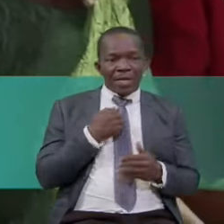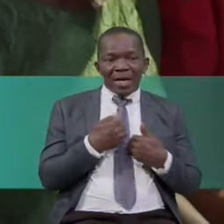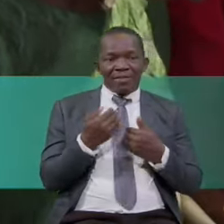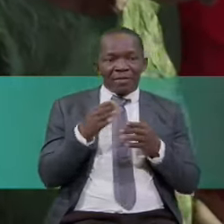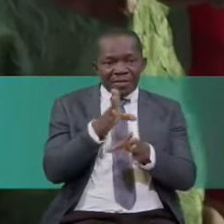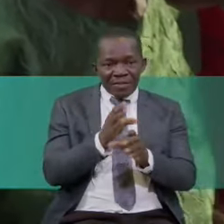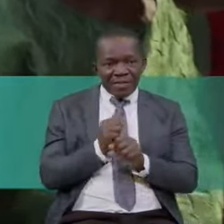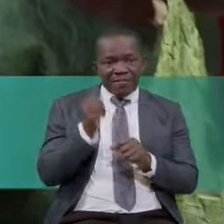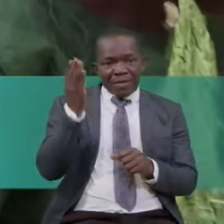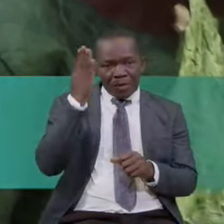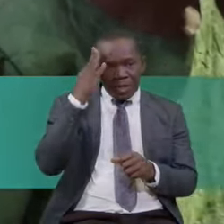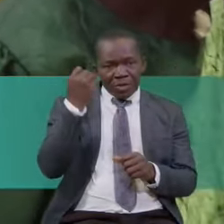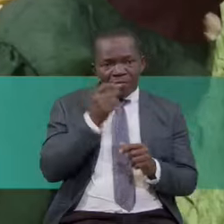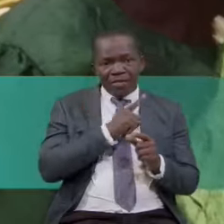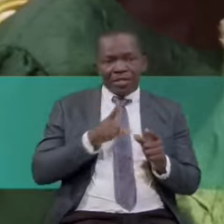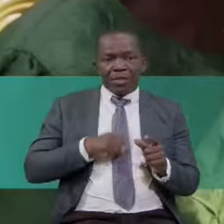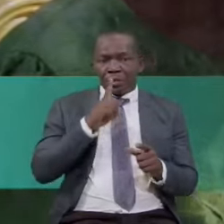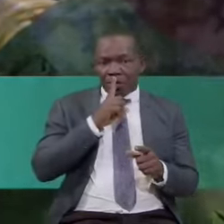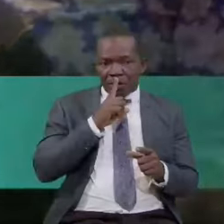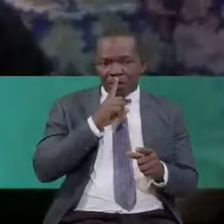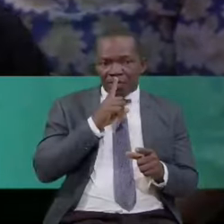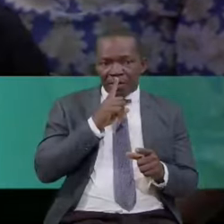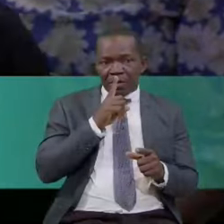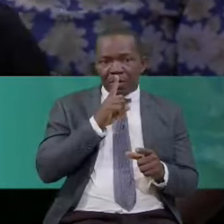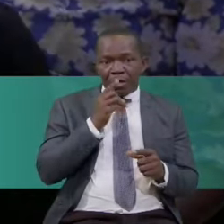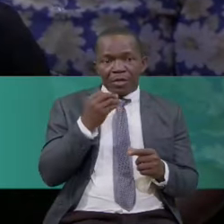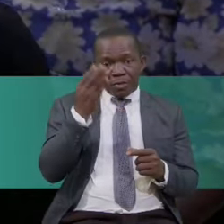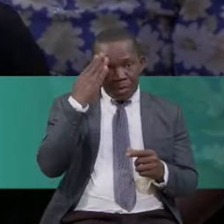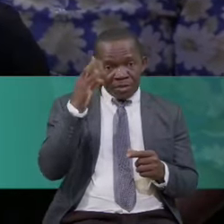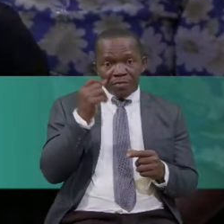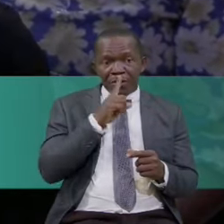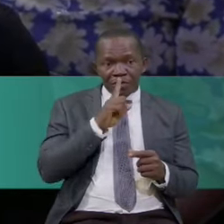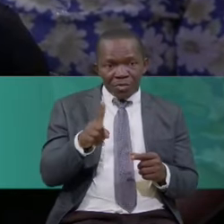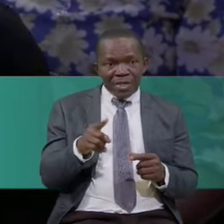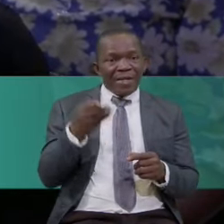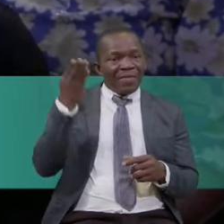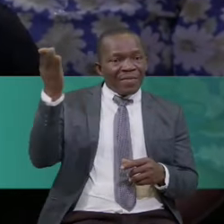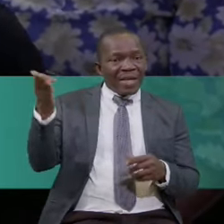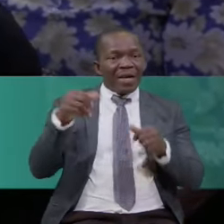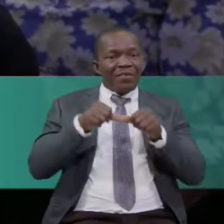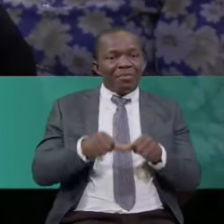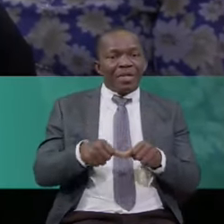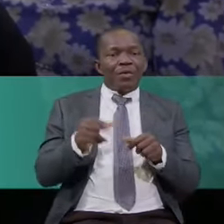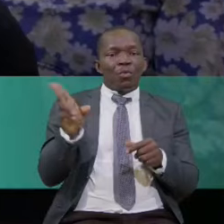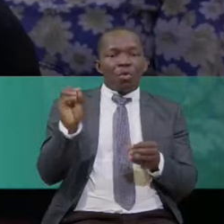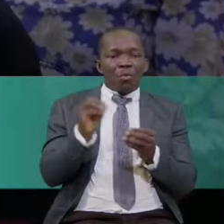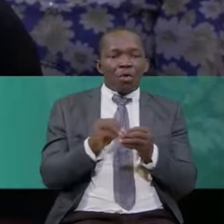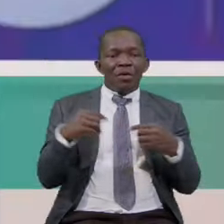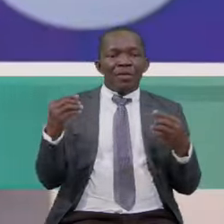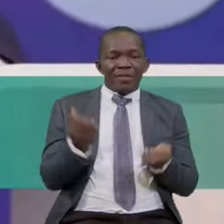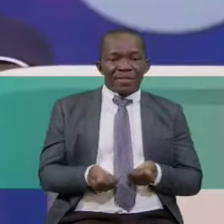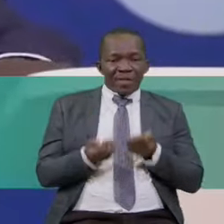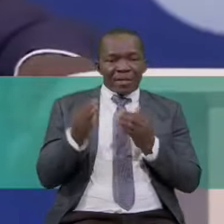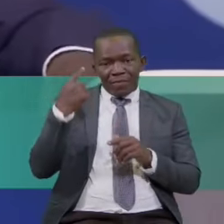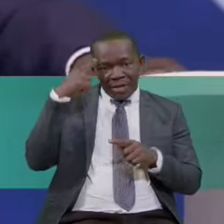péchons volontairement après avoir reçu la connaissance de la vérité ne reste plus de sacrifier pour les péchés vous comprenez cela si la nourriture est